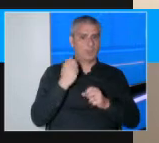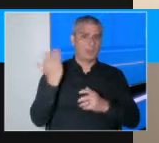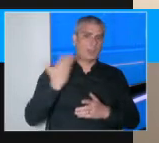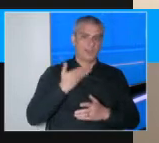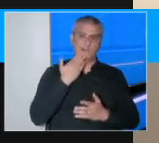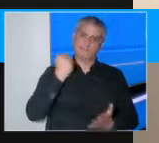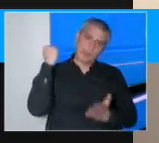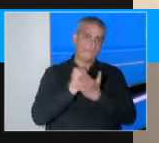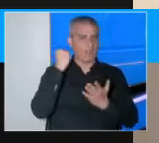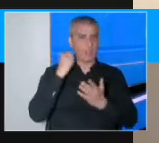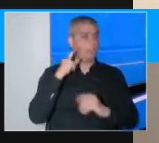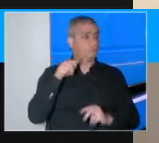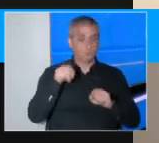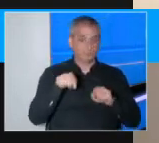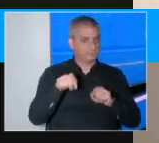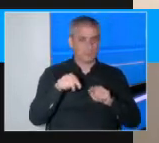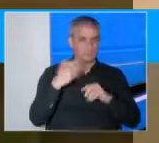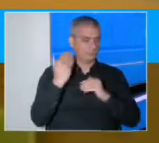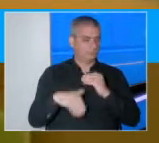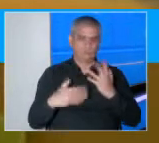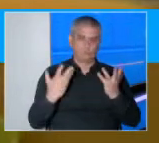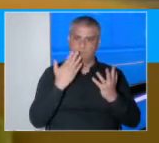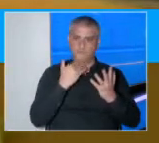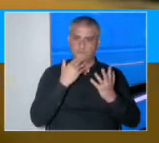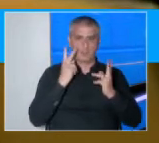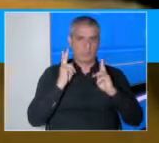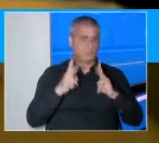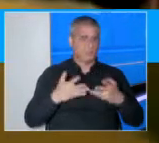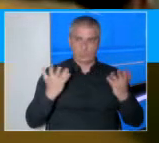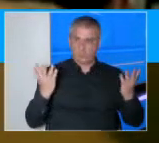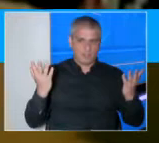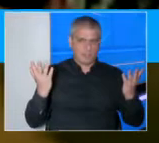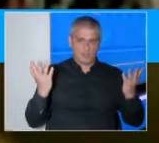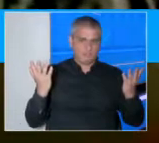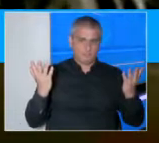על ישראל מכה שממנה בסופו של דבר ישראל יכולה